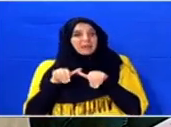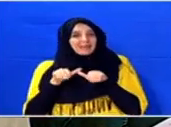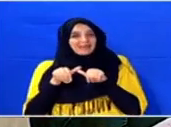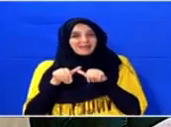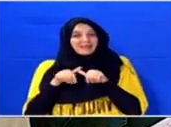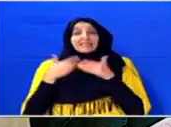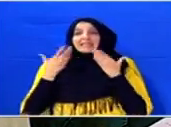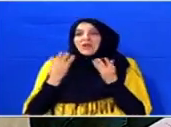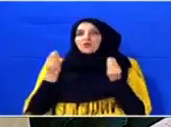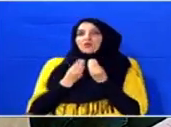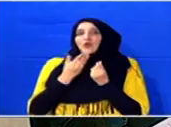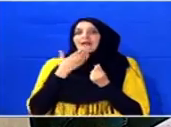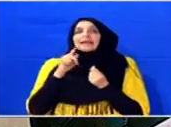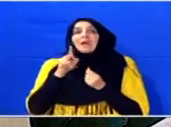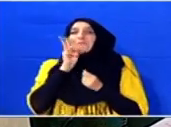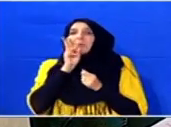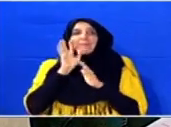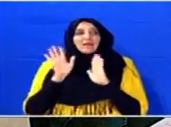نفس الحسين